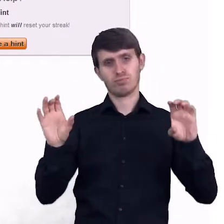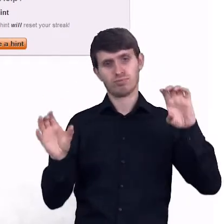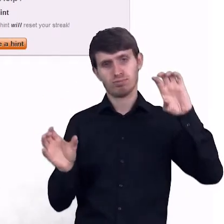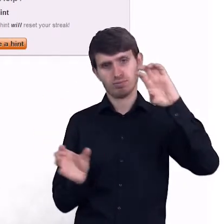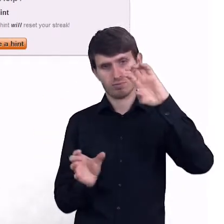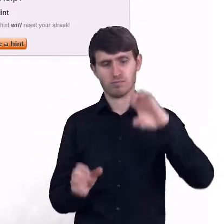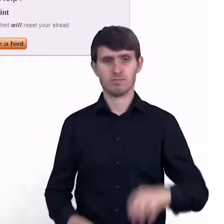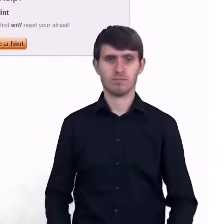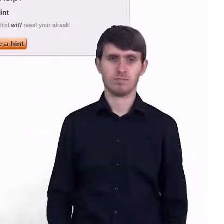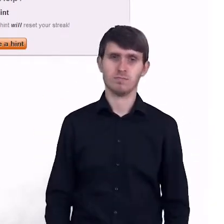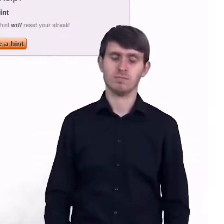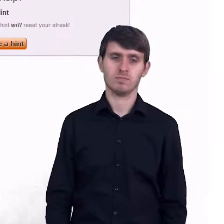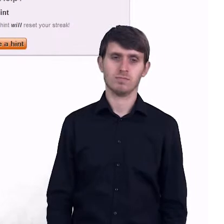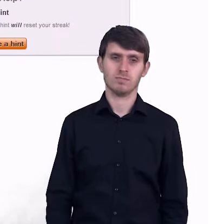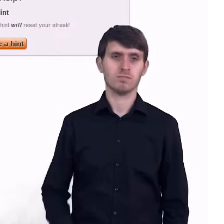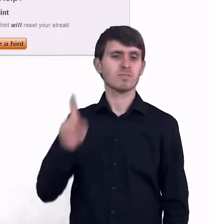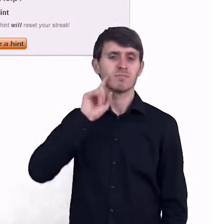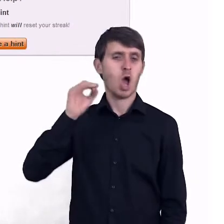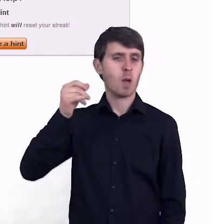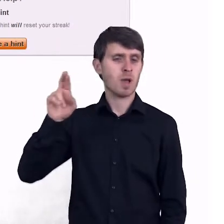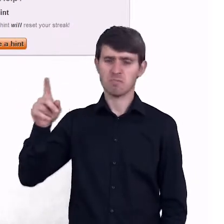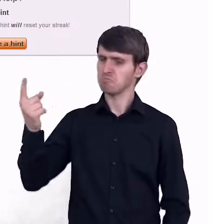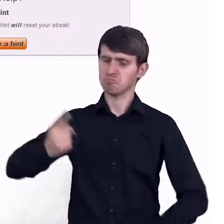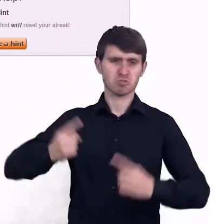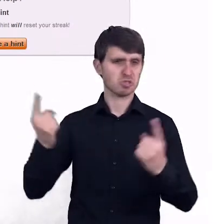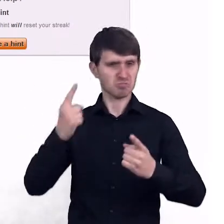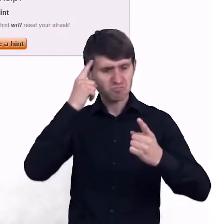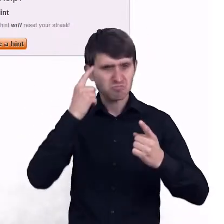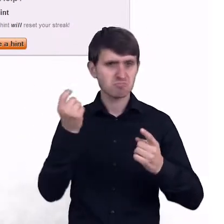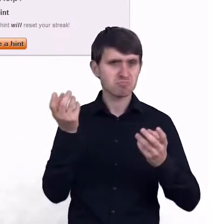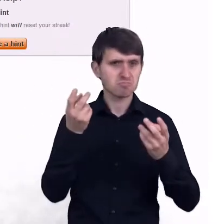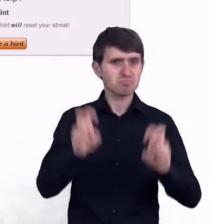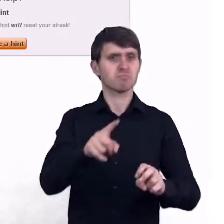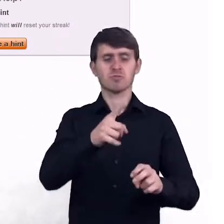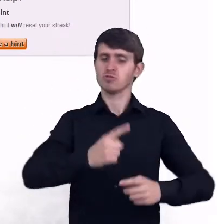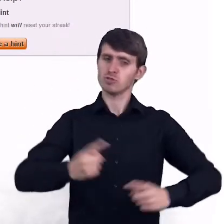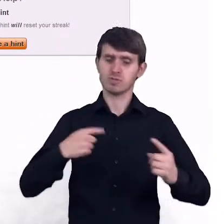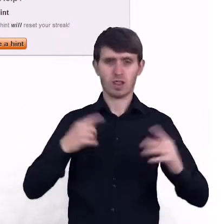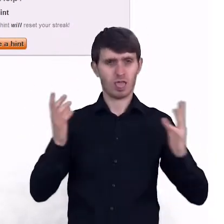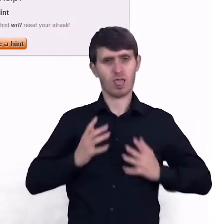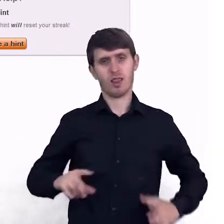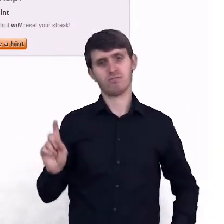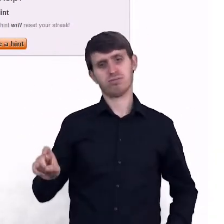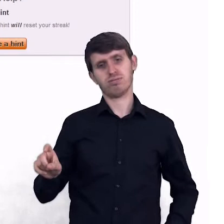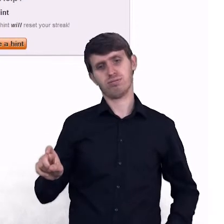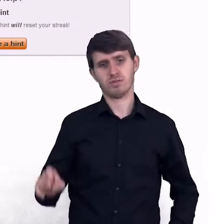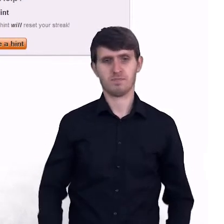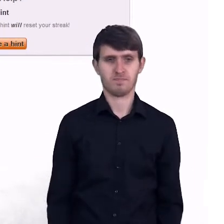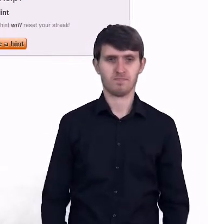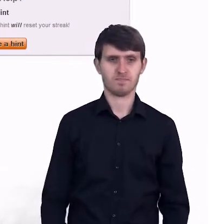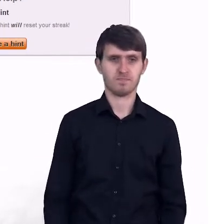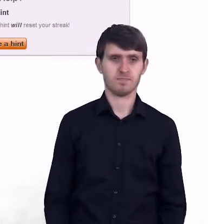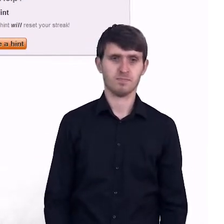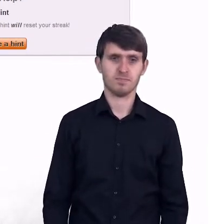obracamy w ten sposób Omar zrobił naprawdę świetny przyrząd I zobaczmy